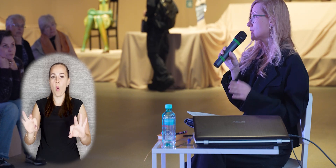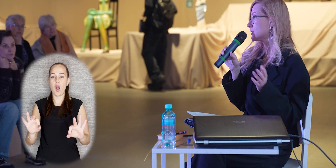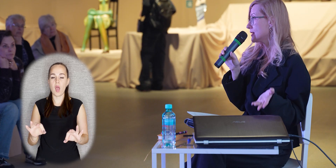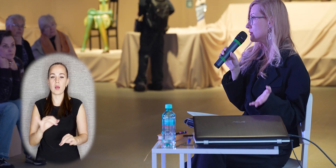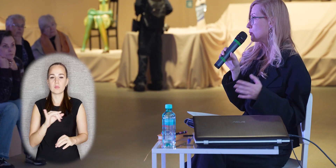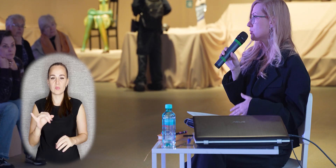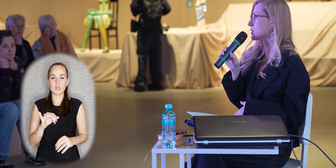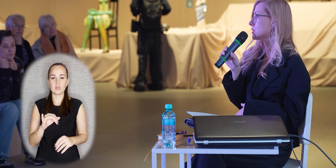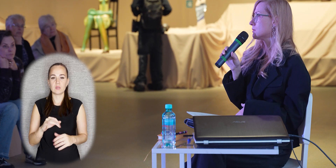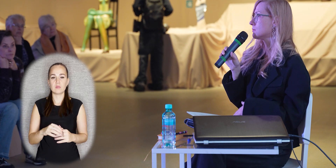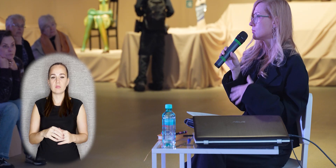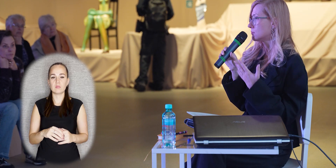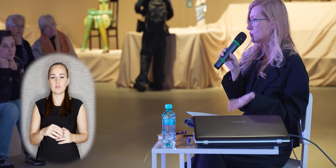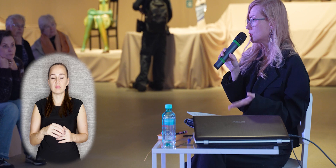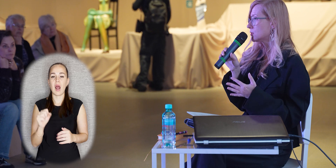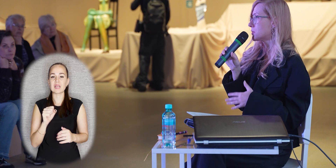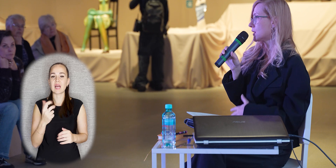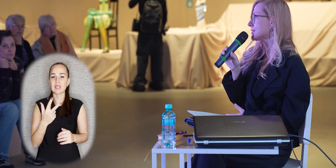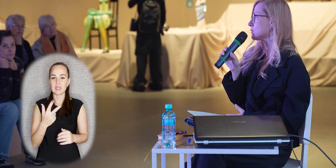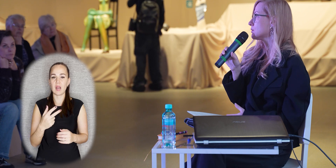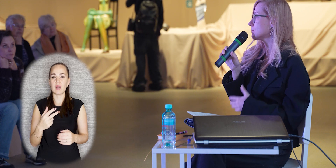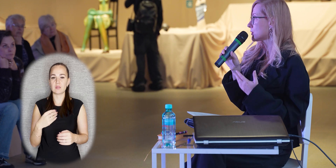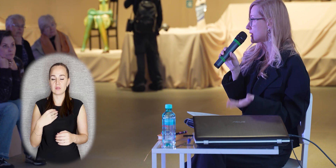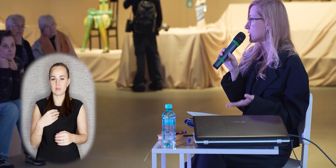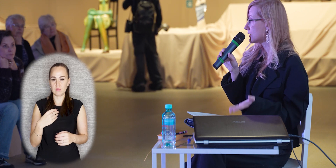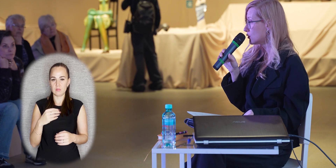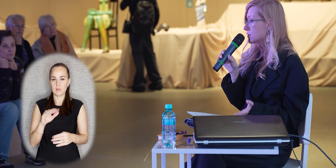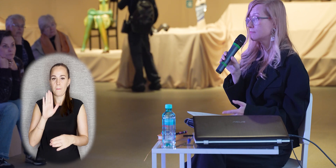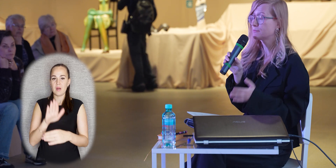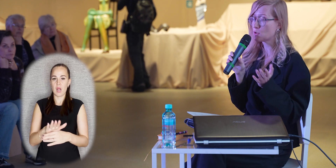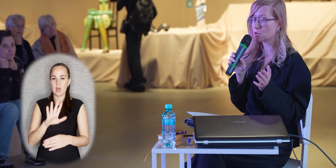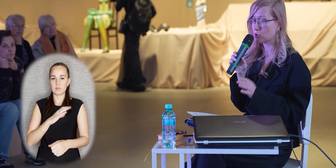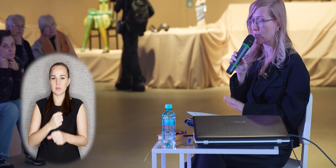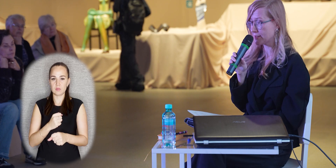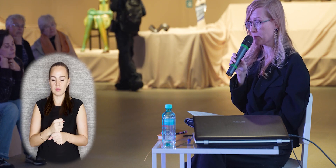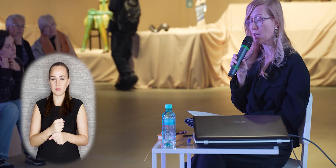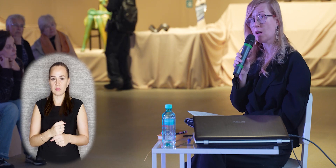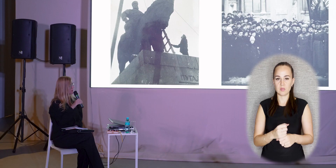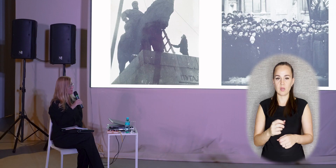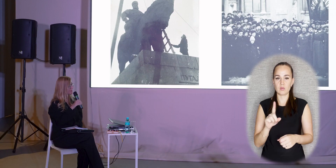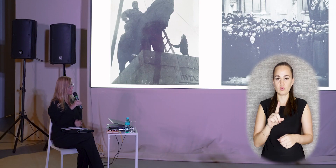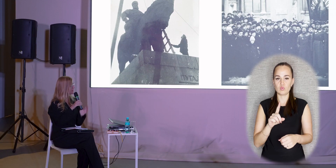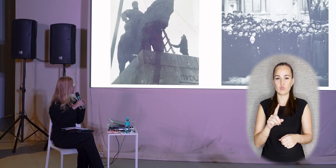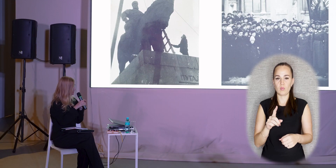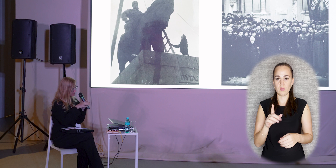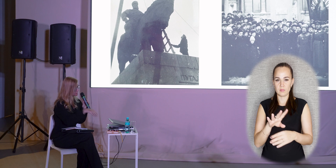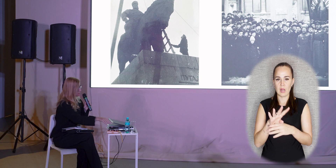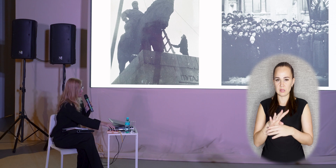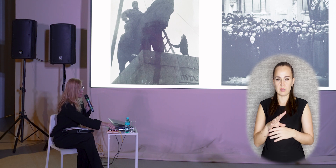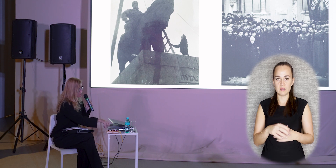Александра Третьего общем-то отдал приказ у казни народовольцев, то есть у ее казни. И